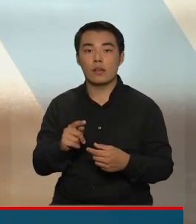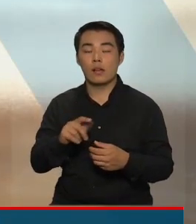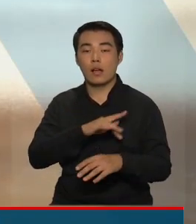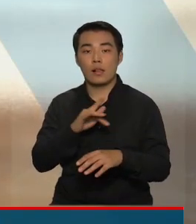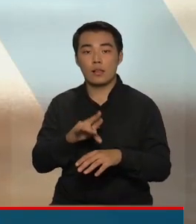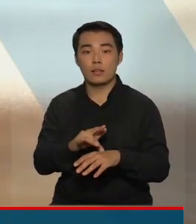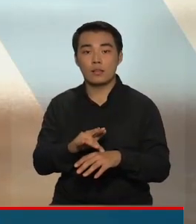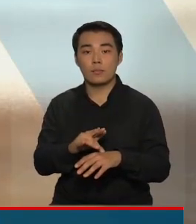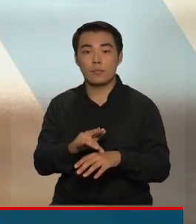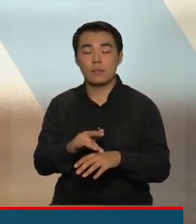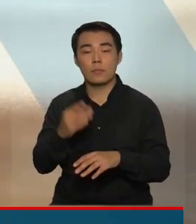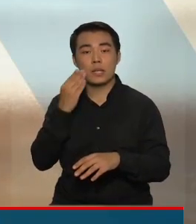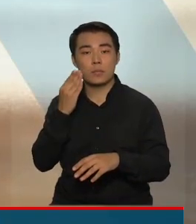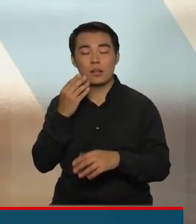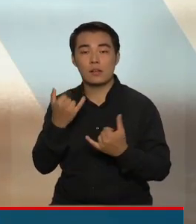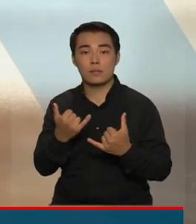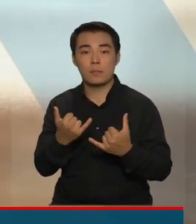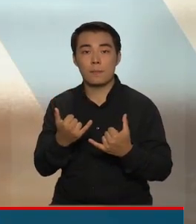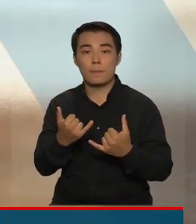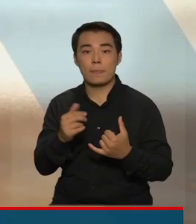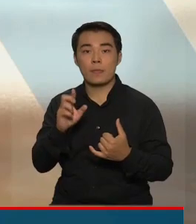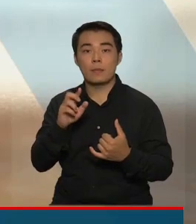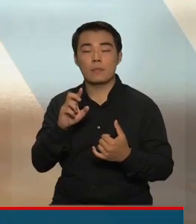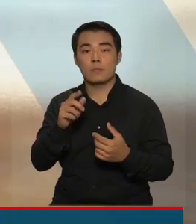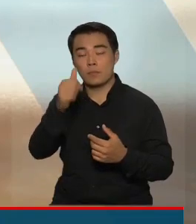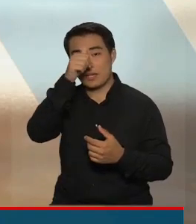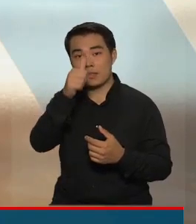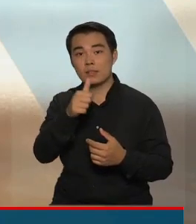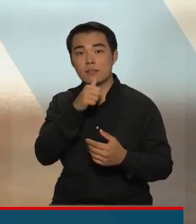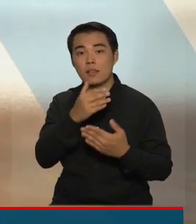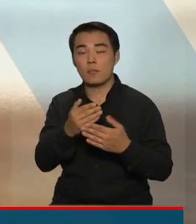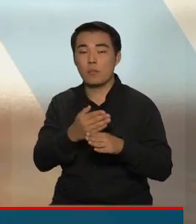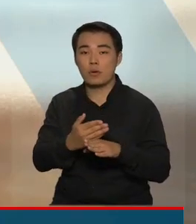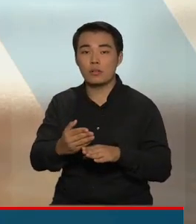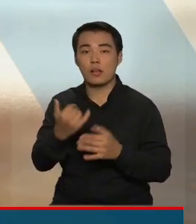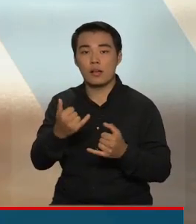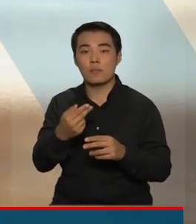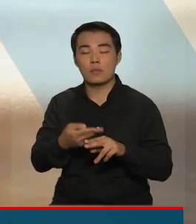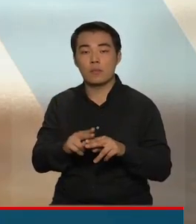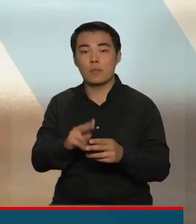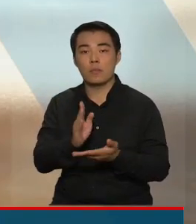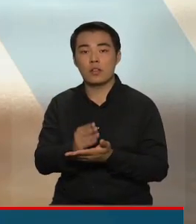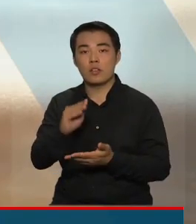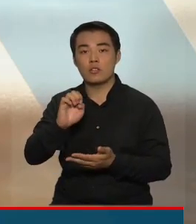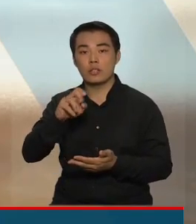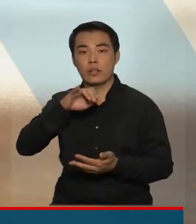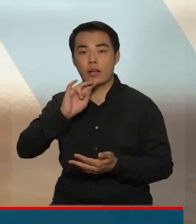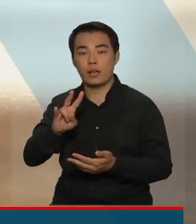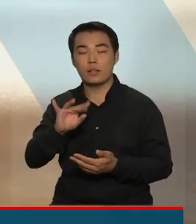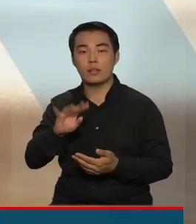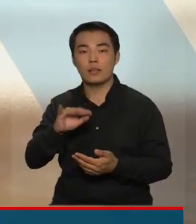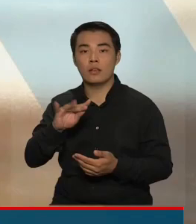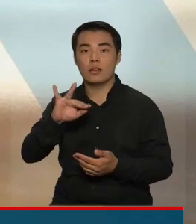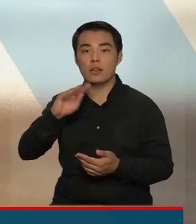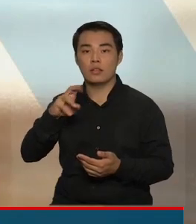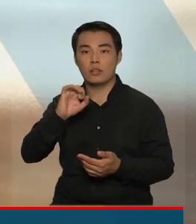қалаларда мысалы мысалы келтірейік, там бір ай кешігіп келе жатқан мысалы нысандар бар. Жезқазғанда немесе мына